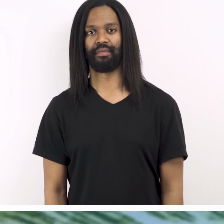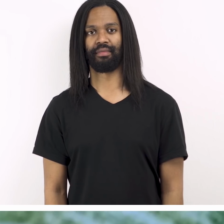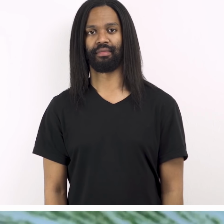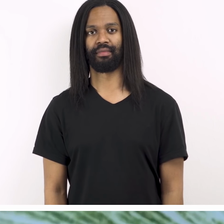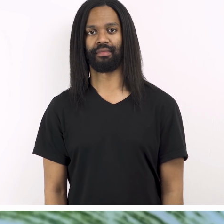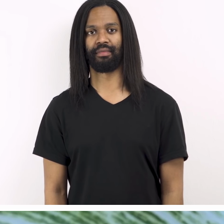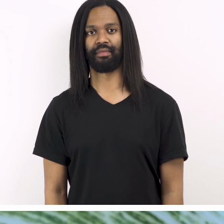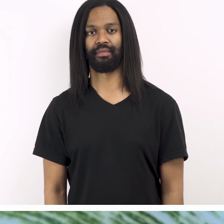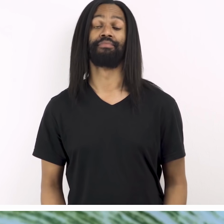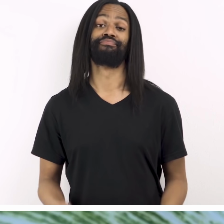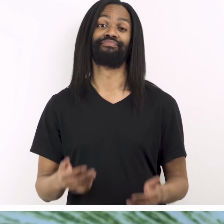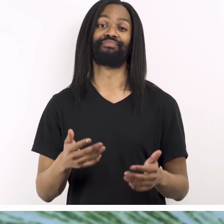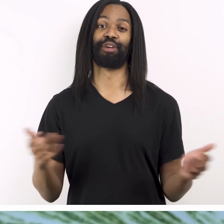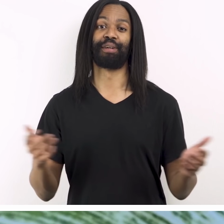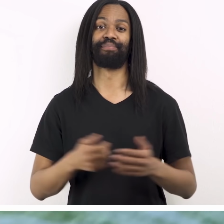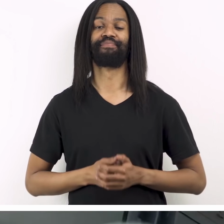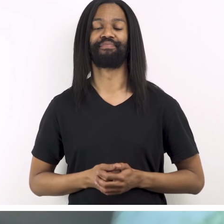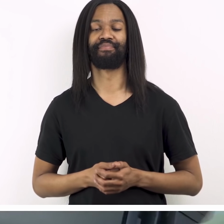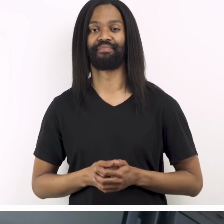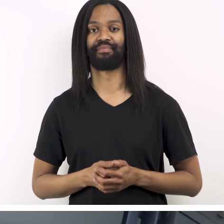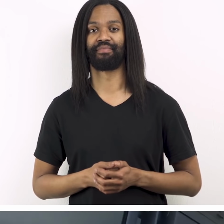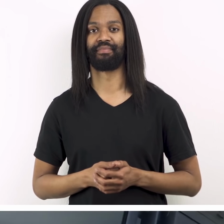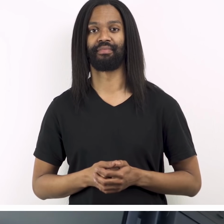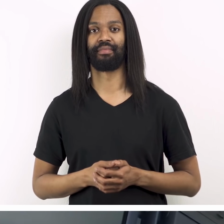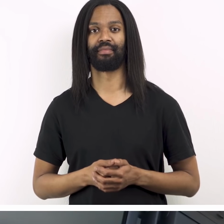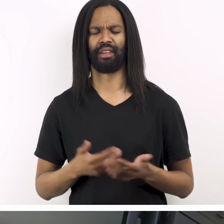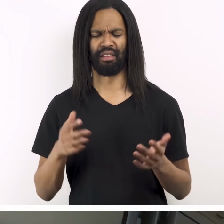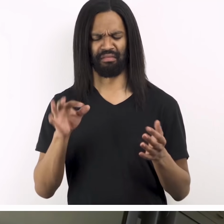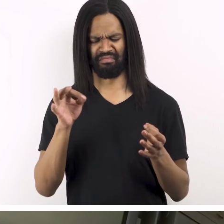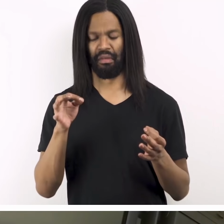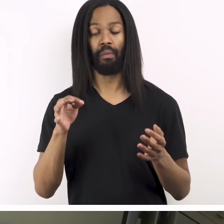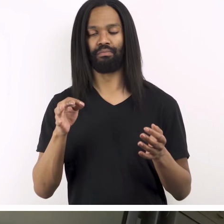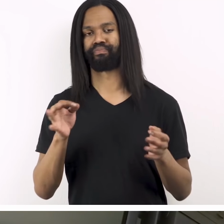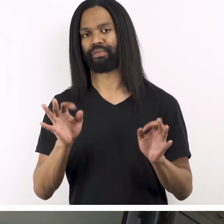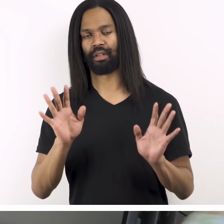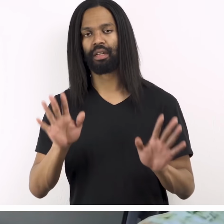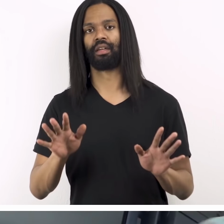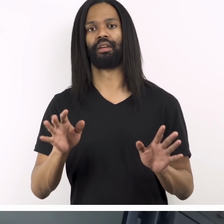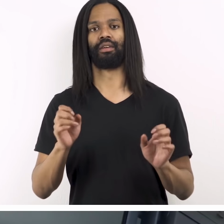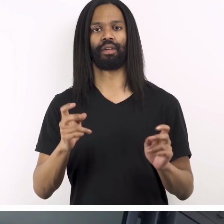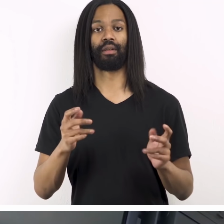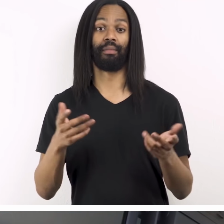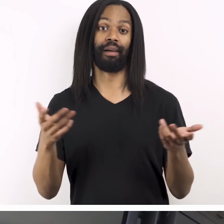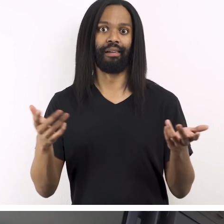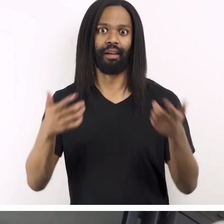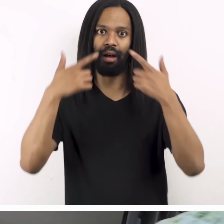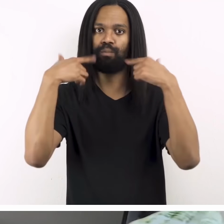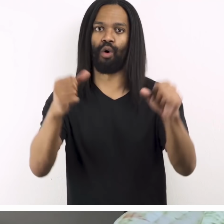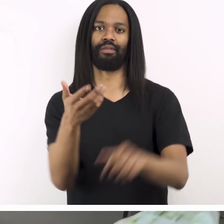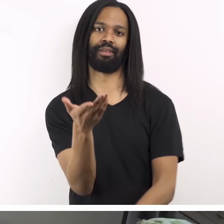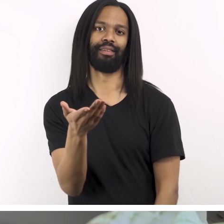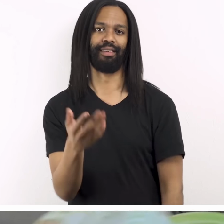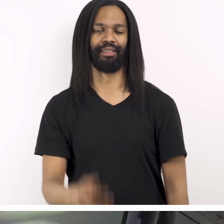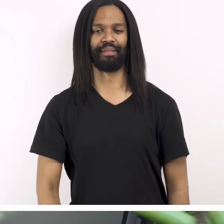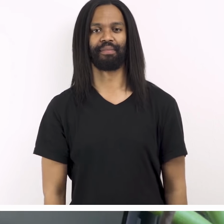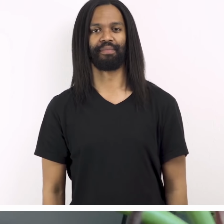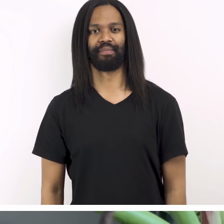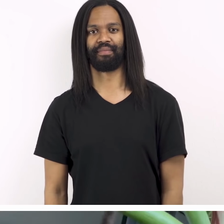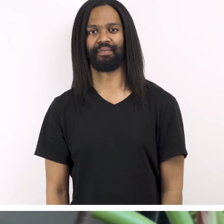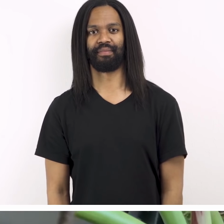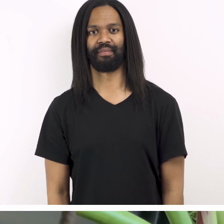là. Voilà. Du coup, est-ce que là, non. Non, voilà. Bah tiens, c'est vachement flagrant